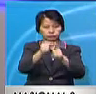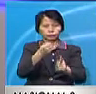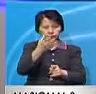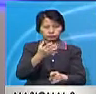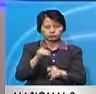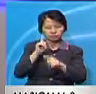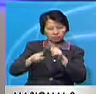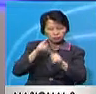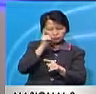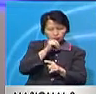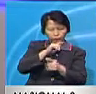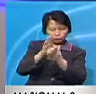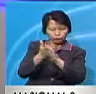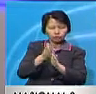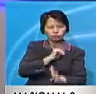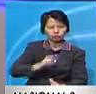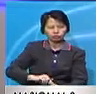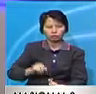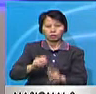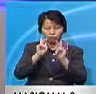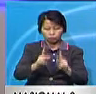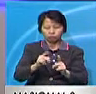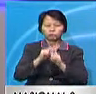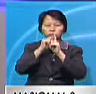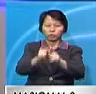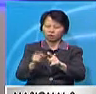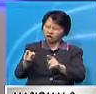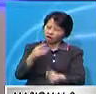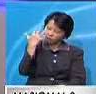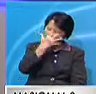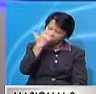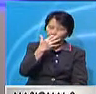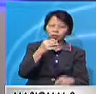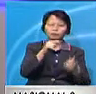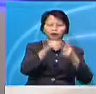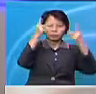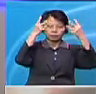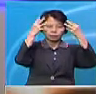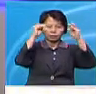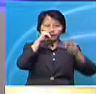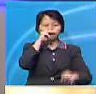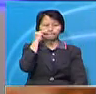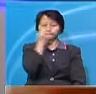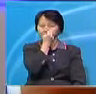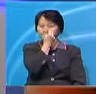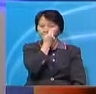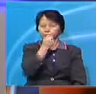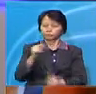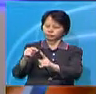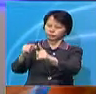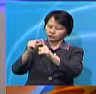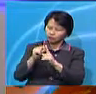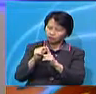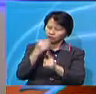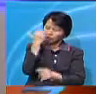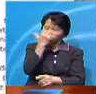penyamaran itu telah membolehkan pihak tersebut mengeluarkan kenyataan mengelirukan terhadap Perdana Menteri Datuk Seri Najib Tun Razak kenyataan